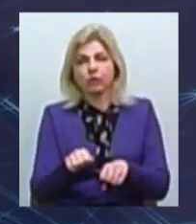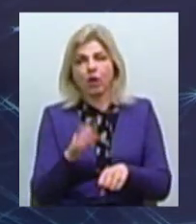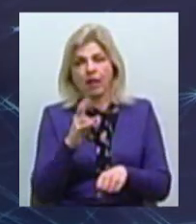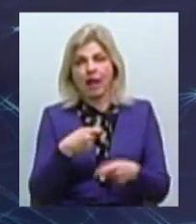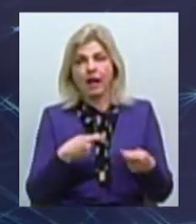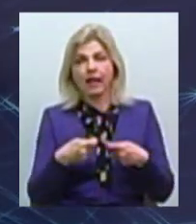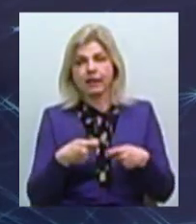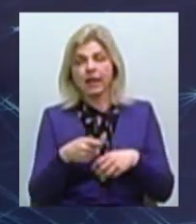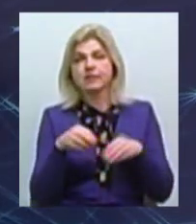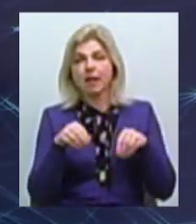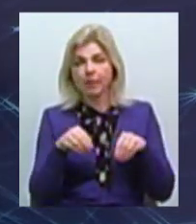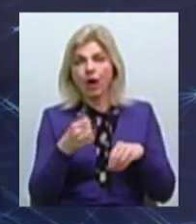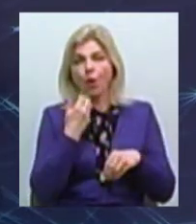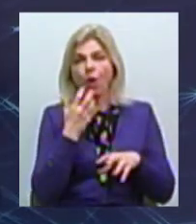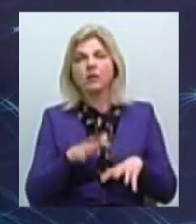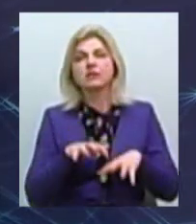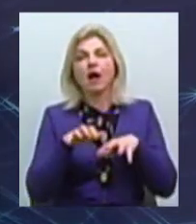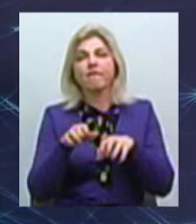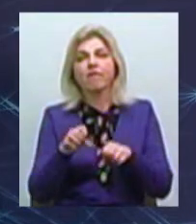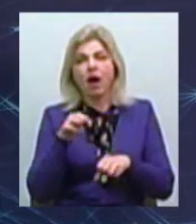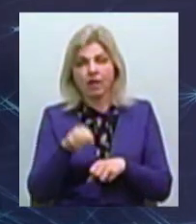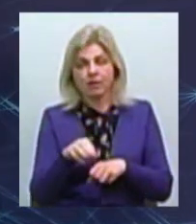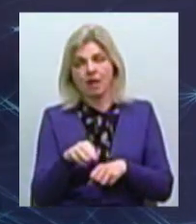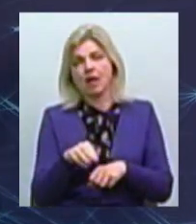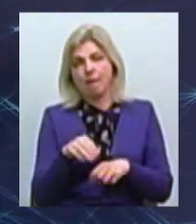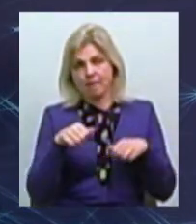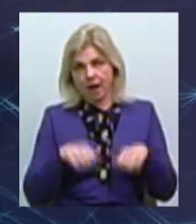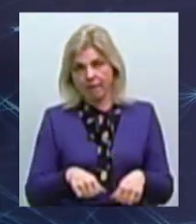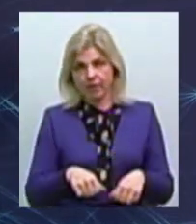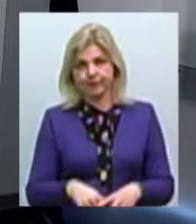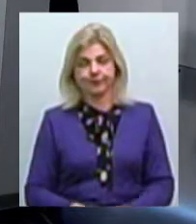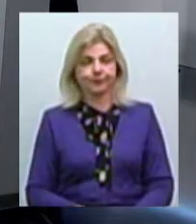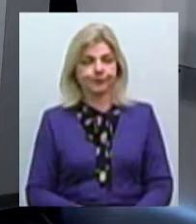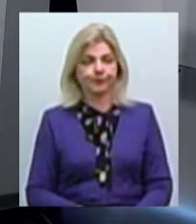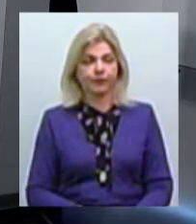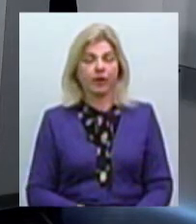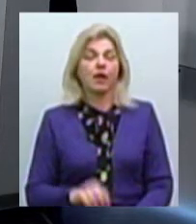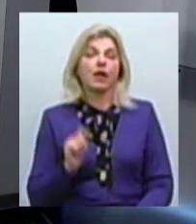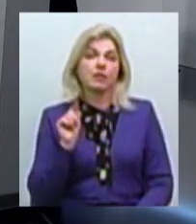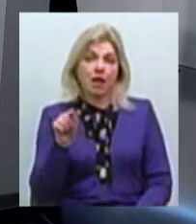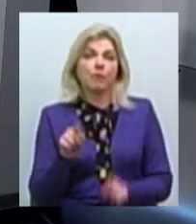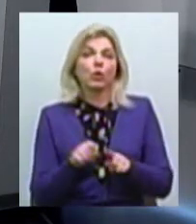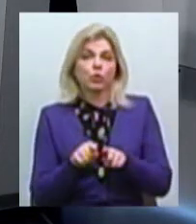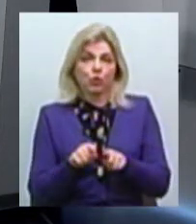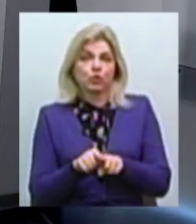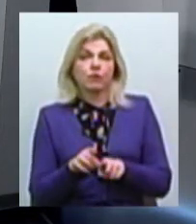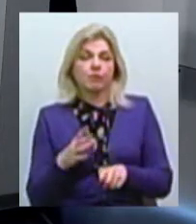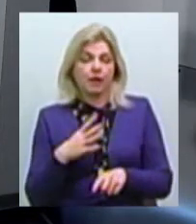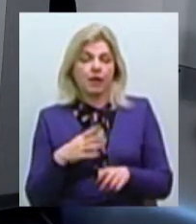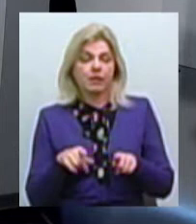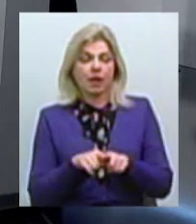когда захватывают право там уже тоже иногда проскакивали такие